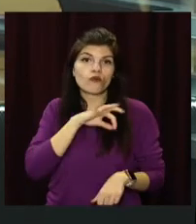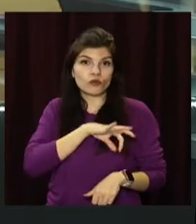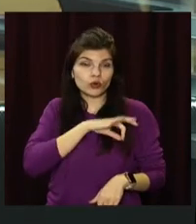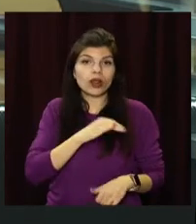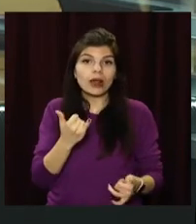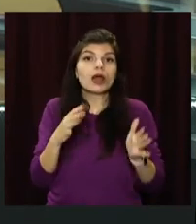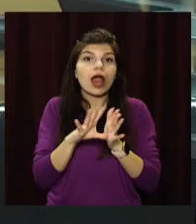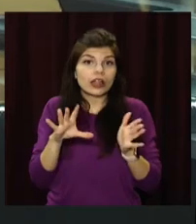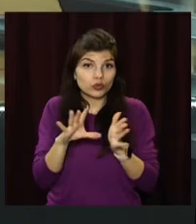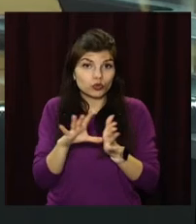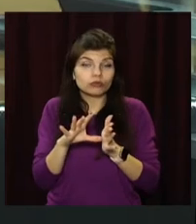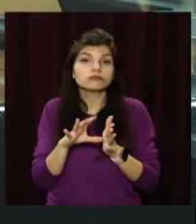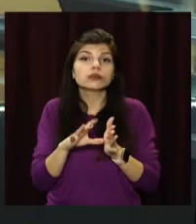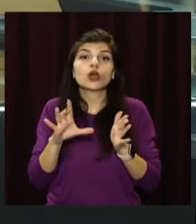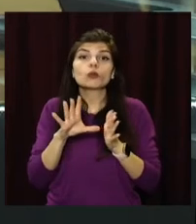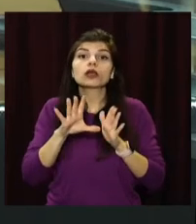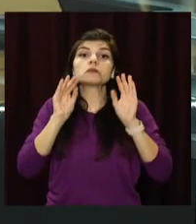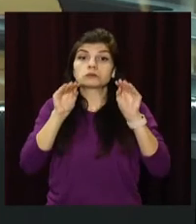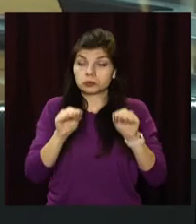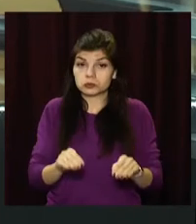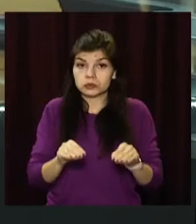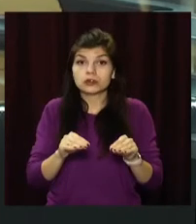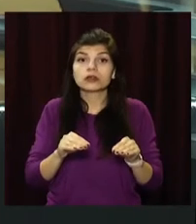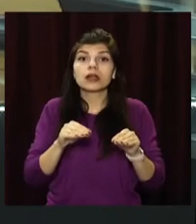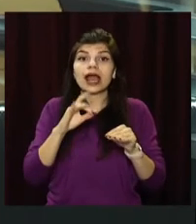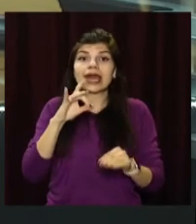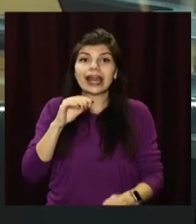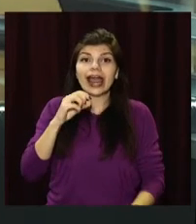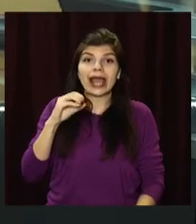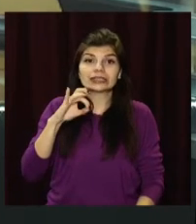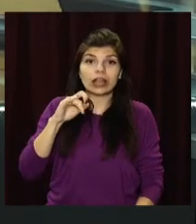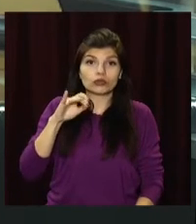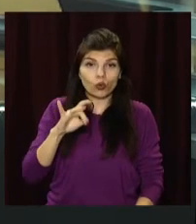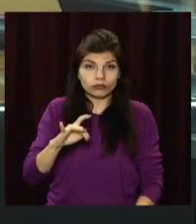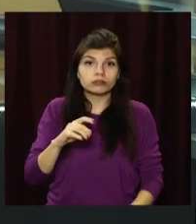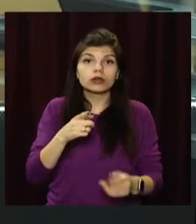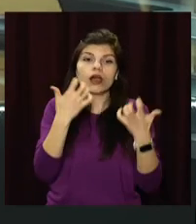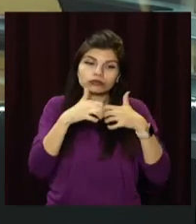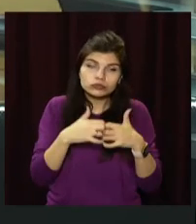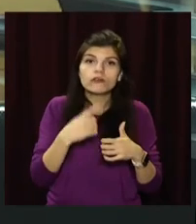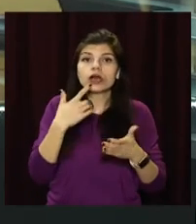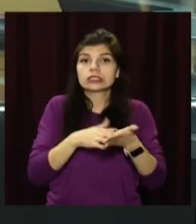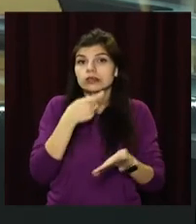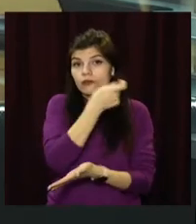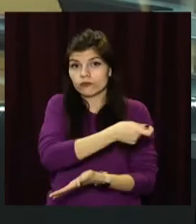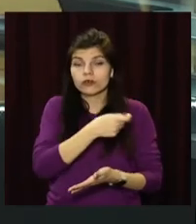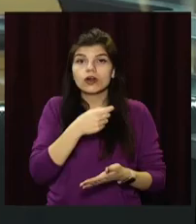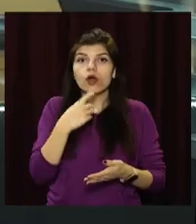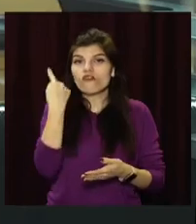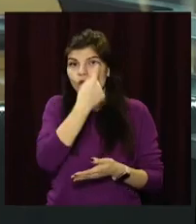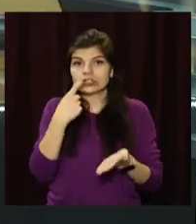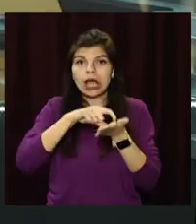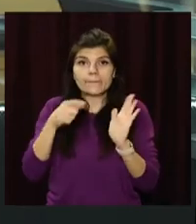і електронні. Щоб зареєструвати програмний реєстратор розрахункових операцій, треба подати заяву в